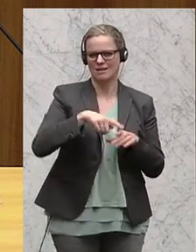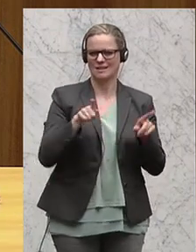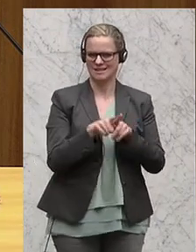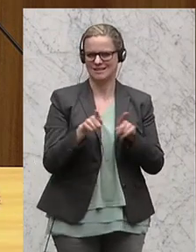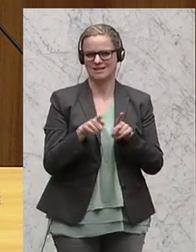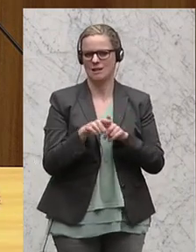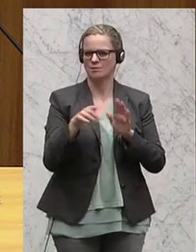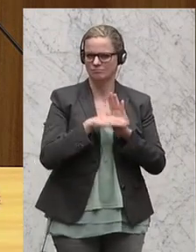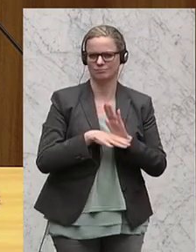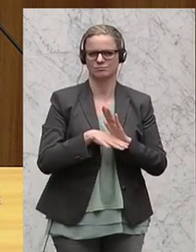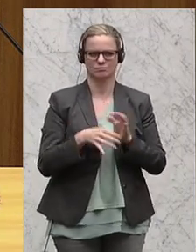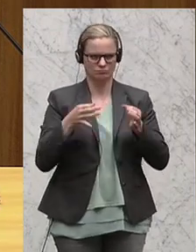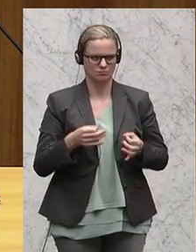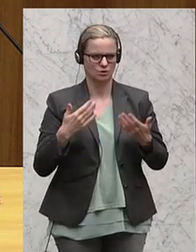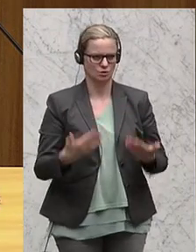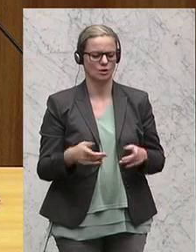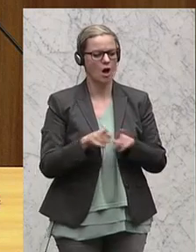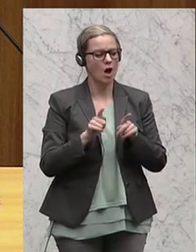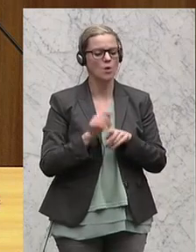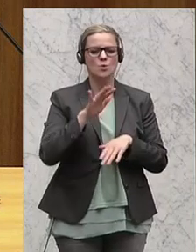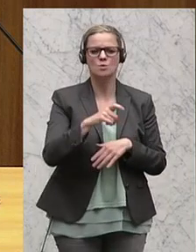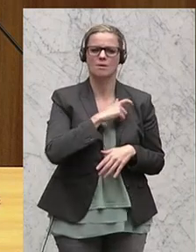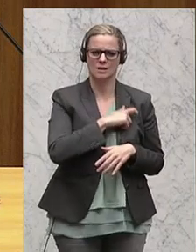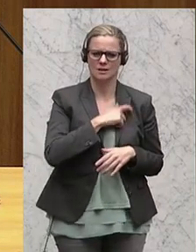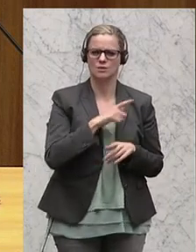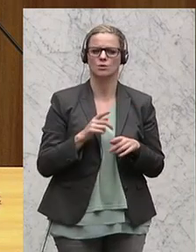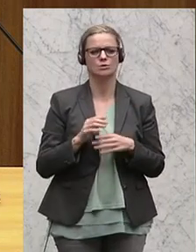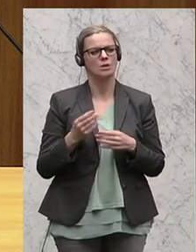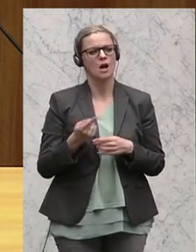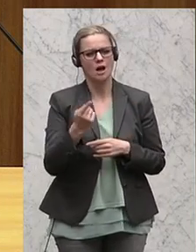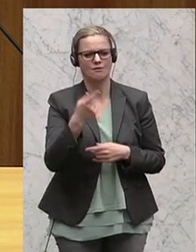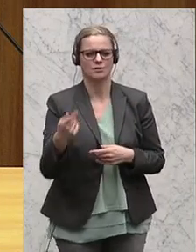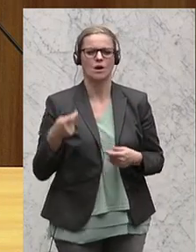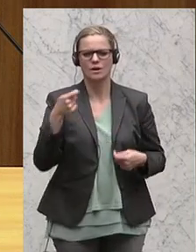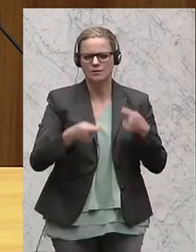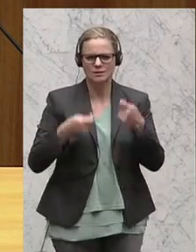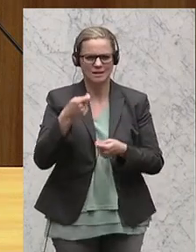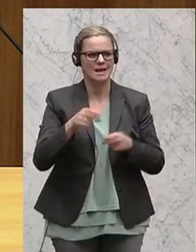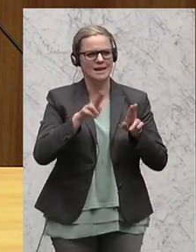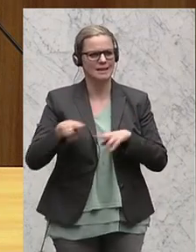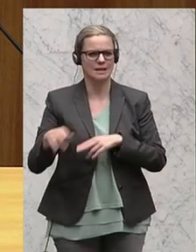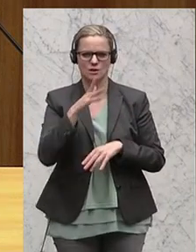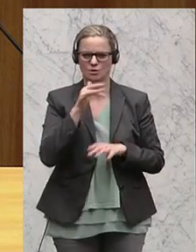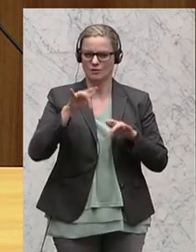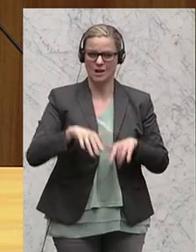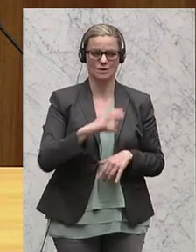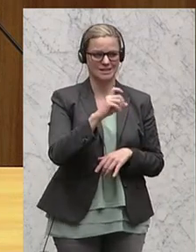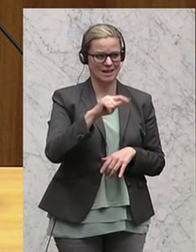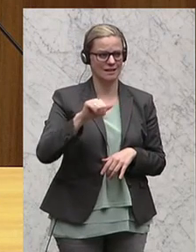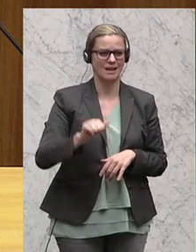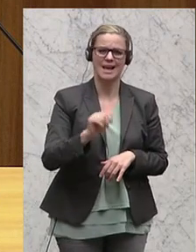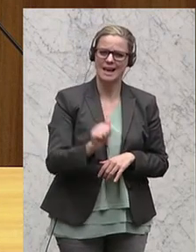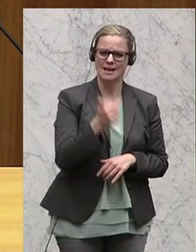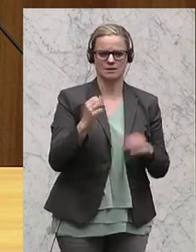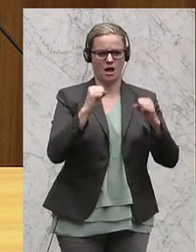die Errichtung eines unabhängigen, überparteilichen und ständigen Investitionsgerichts vor und ist das erste Abkommen, das wir in